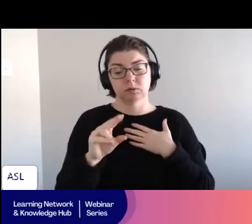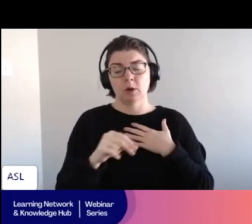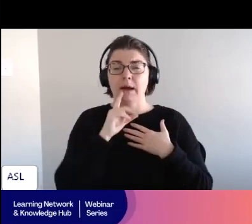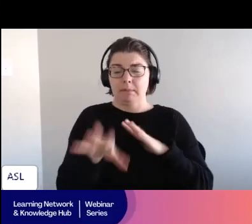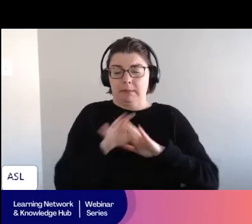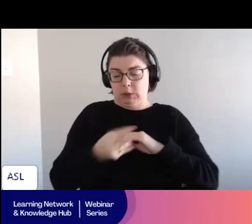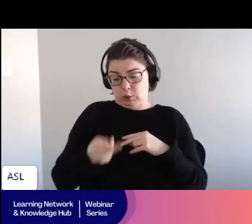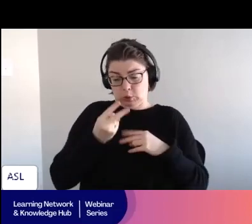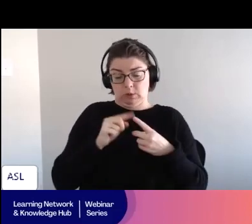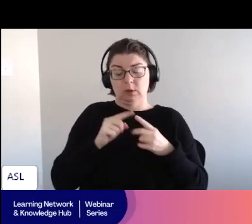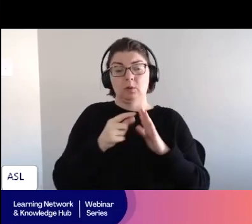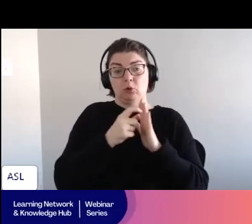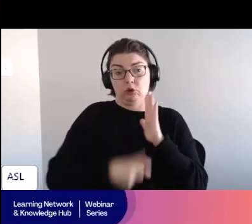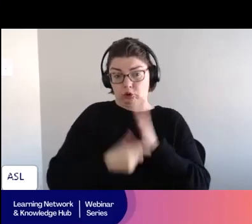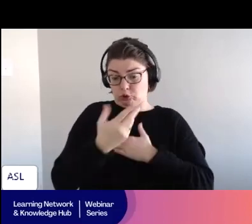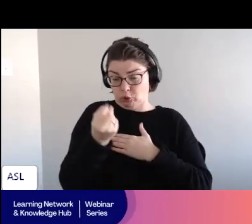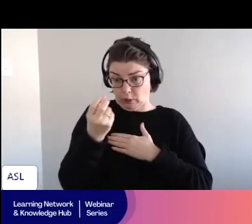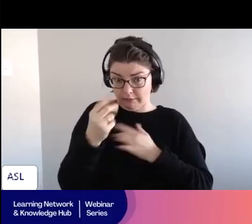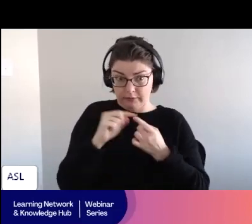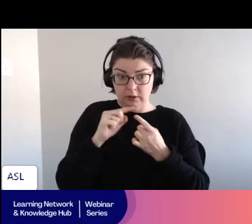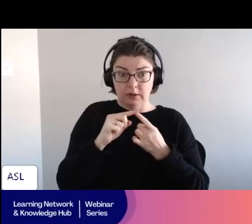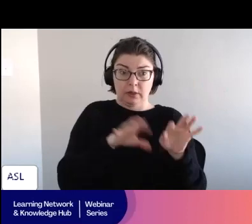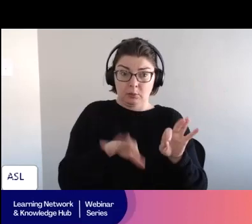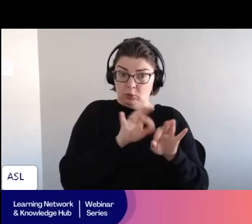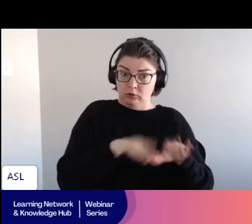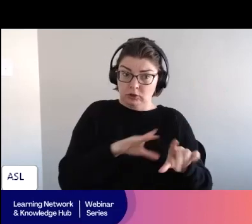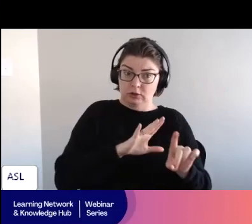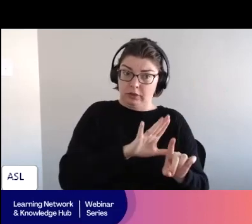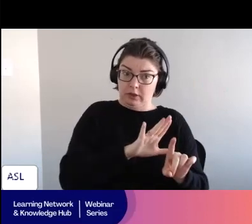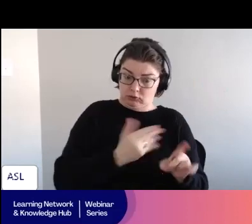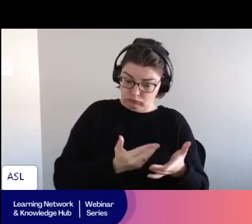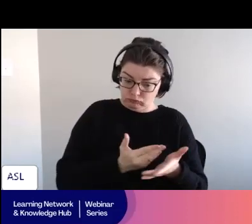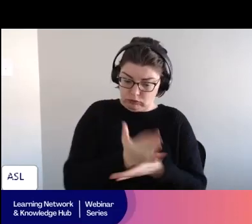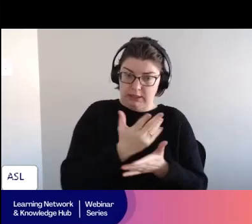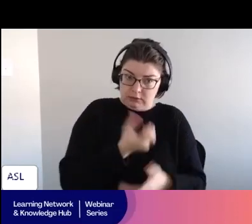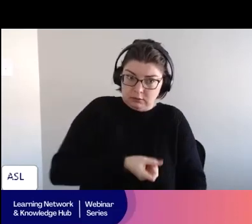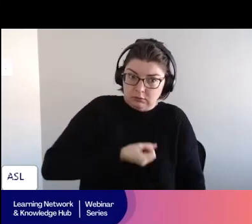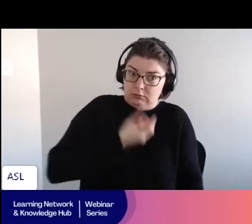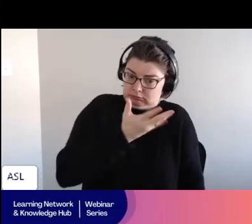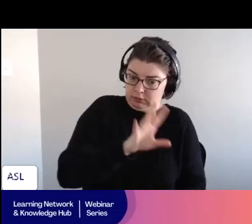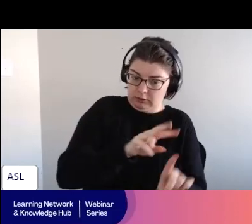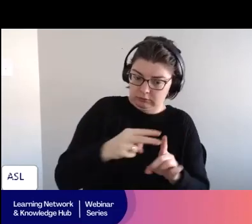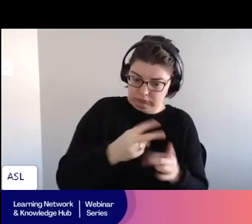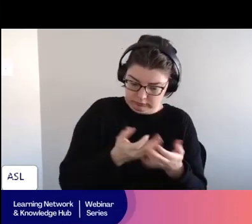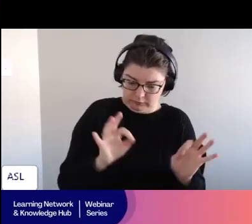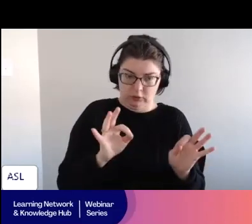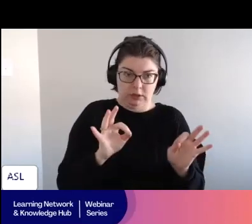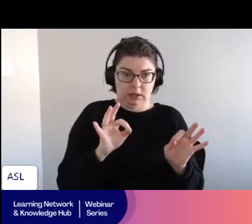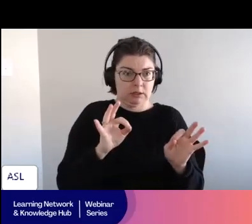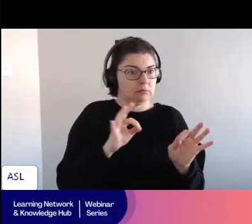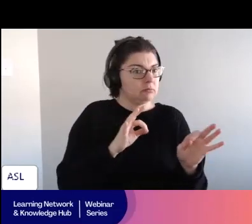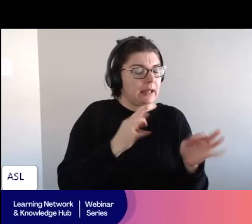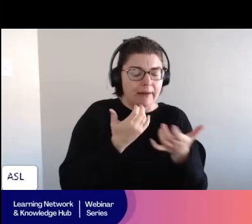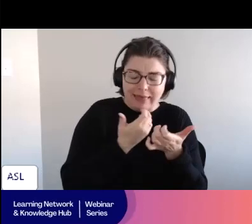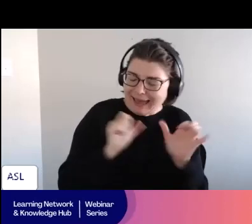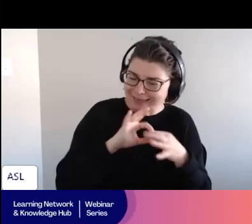je veux souligner deux de ces droits l'article 12 le droit de l'enfant d'exprimer librement son